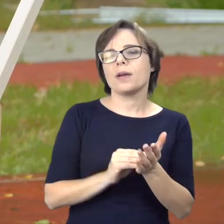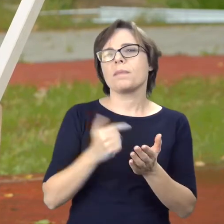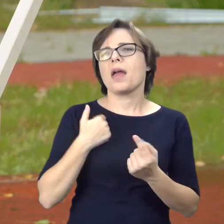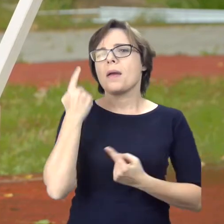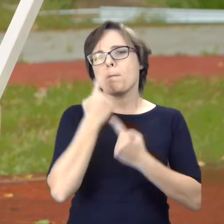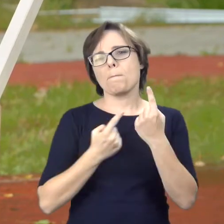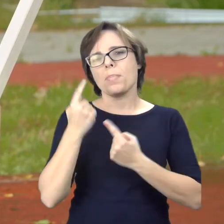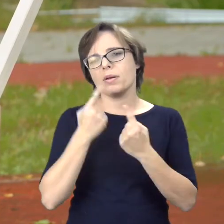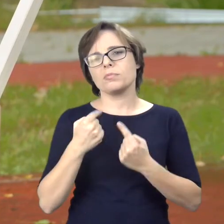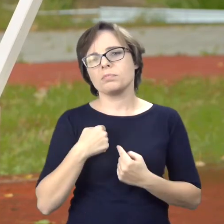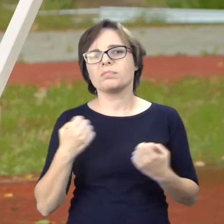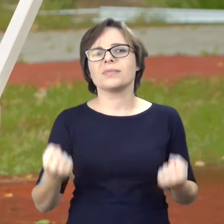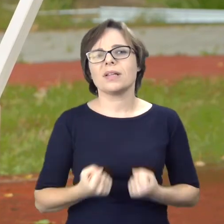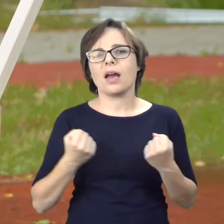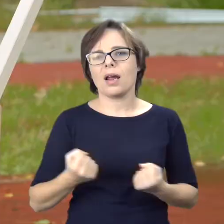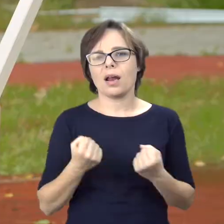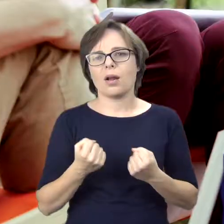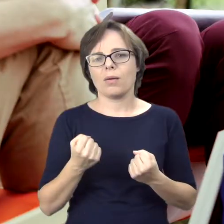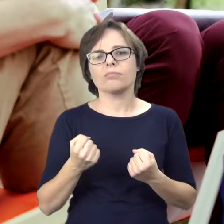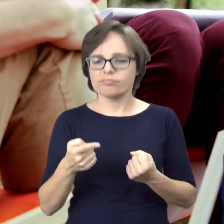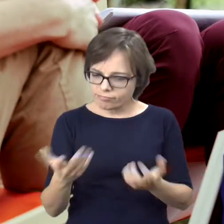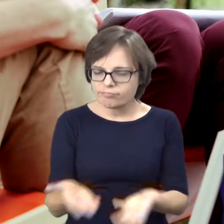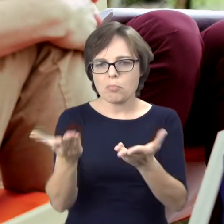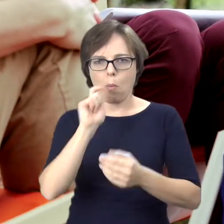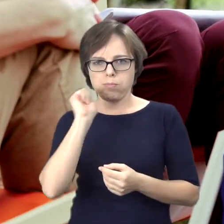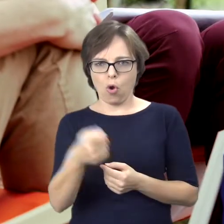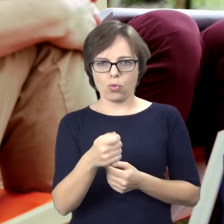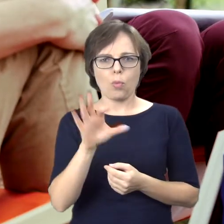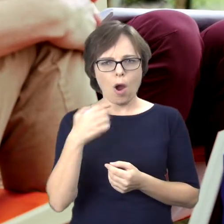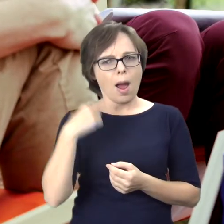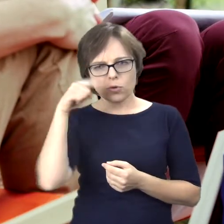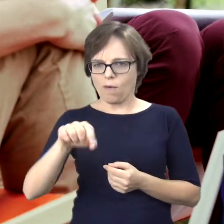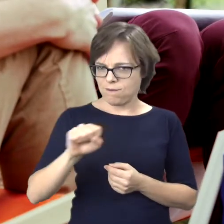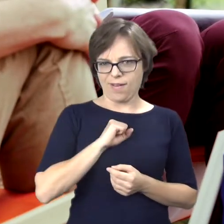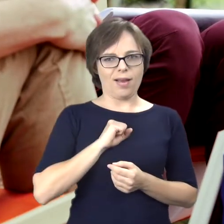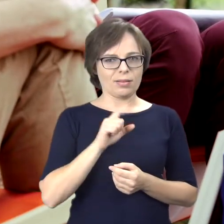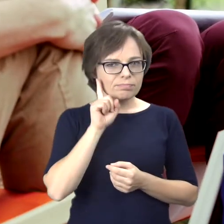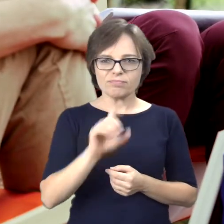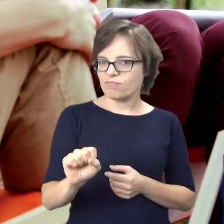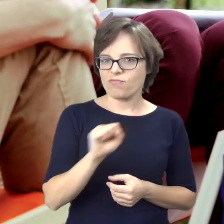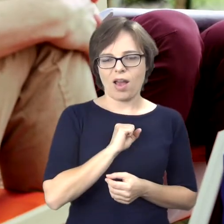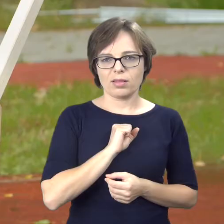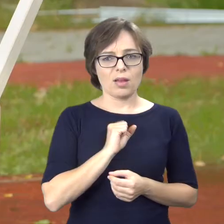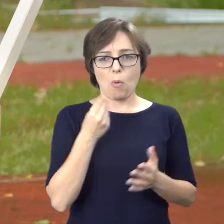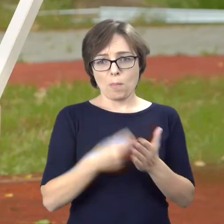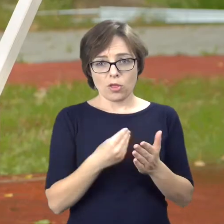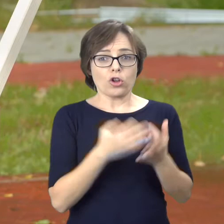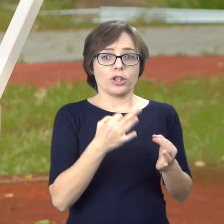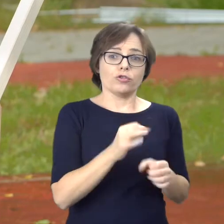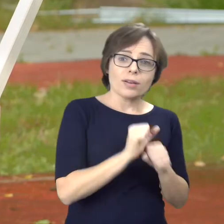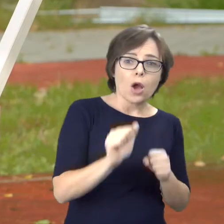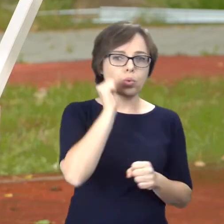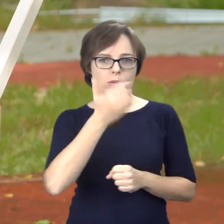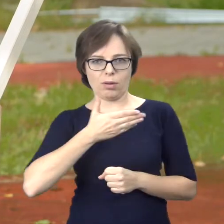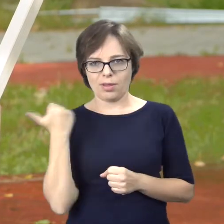że na pewno starałbym się, żeby był podróżnikiem, bo uważam, że to jest bardzo fajna rzecz, którą kasę masz dzisiaj, jutro kasy nie